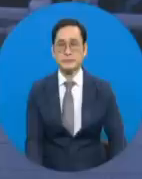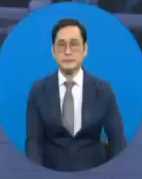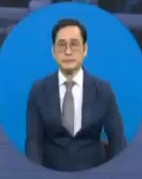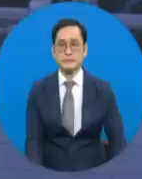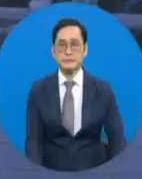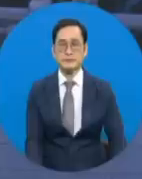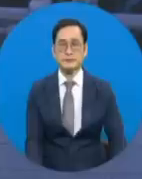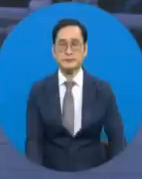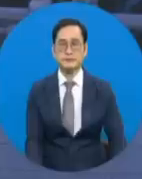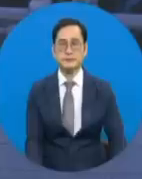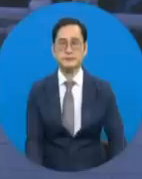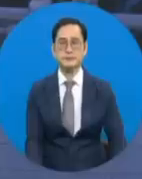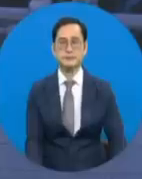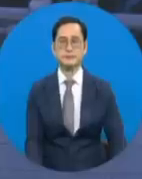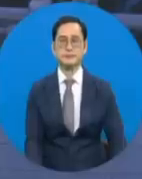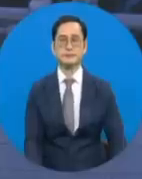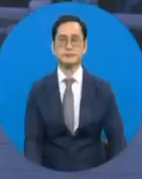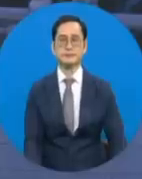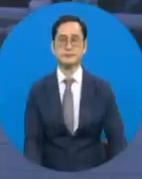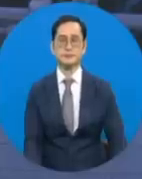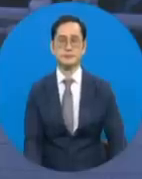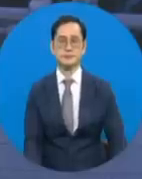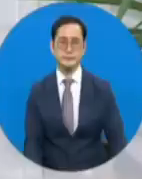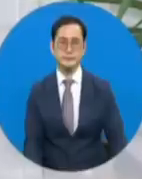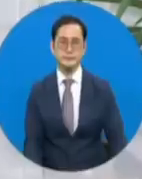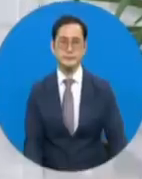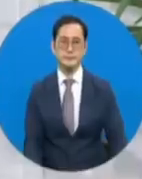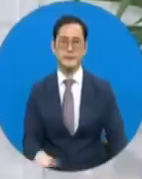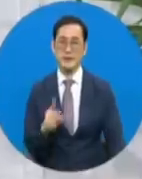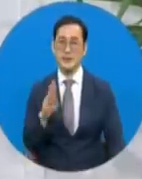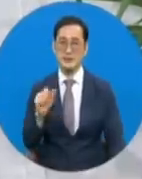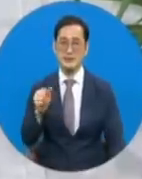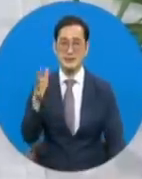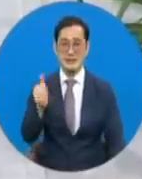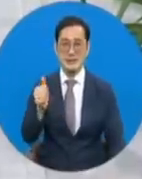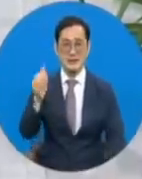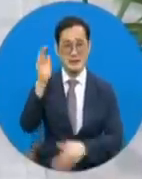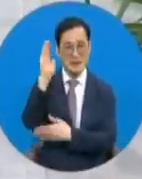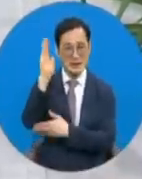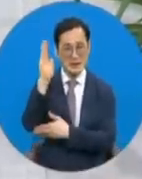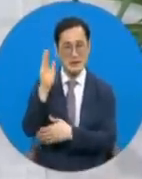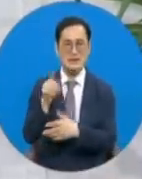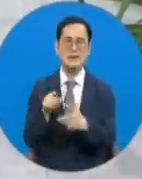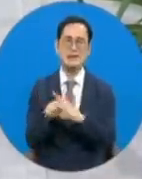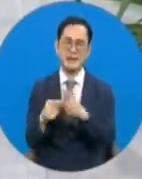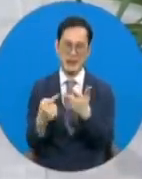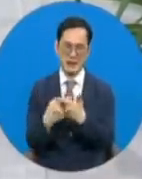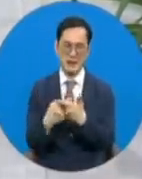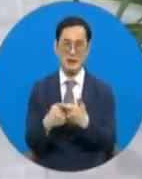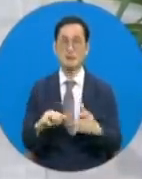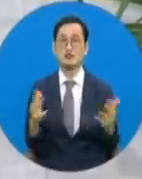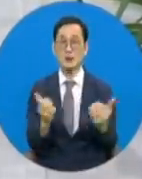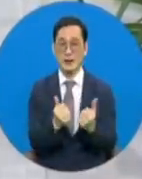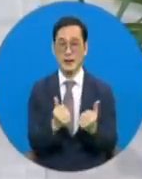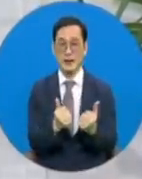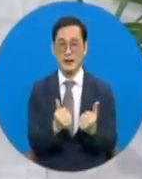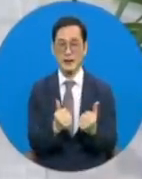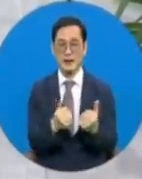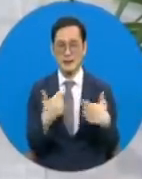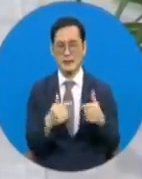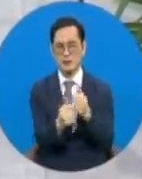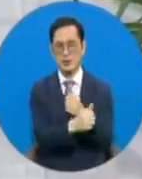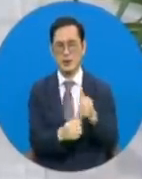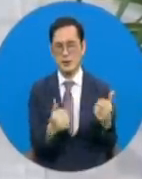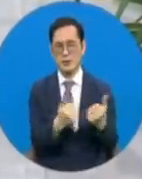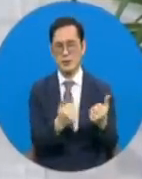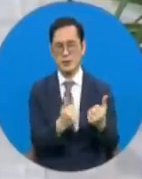반응. 그러니까 뭐 저는 김희철 사장이 왜 저렇게 얘기하는지 이해가 갈 것 같습니다. 국회에 가면요. 상임위가 열리면